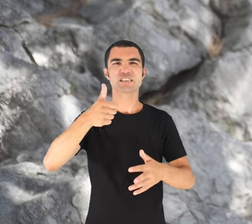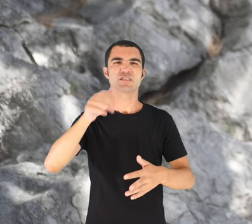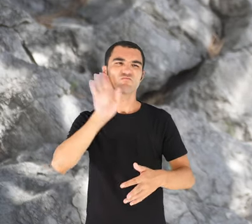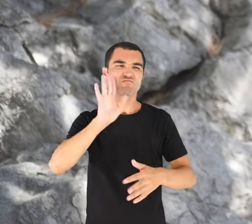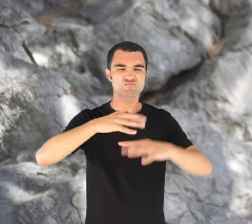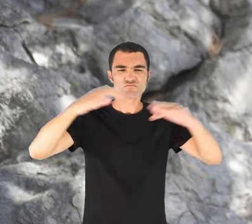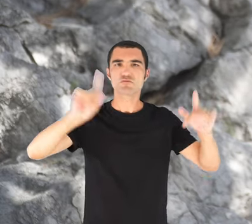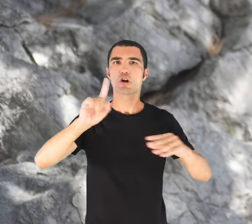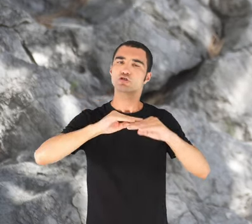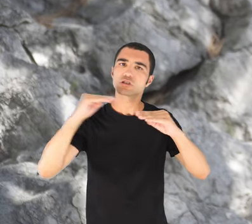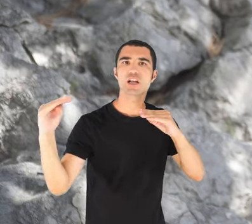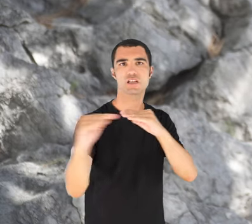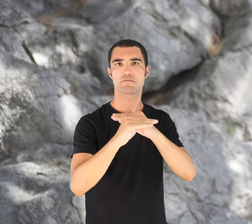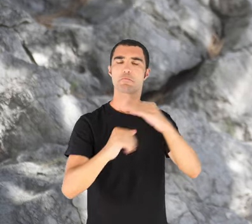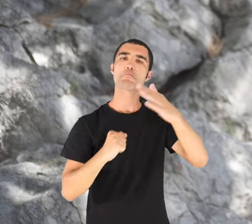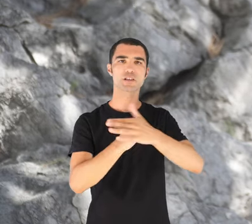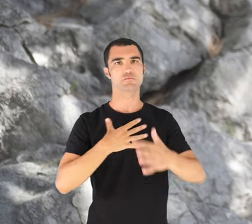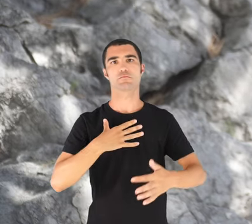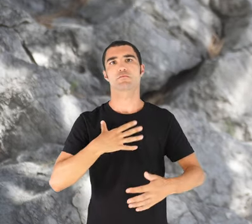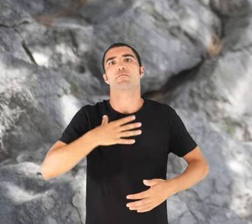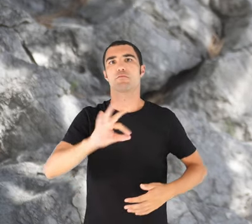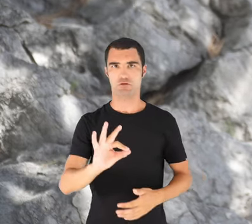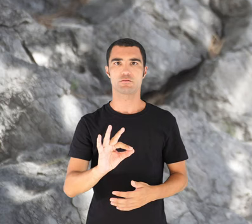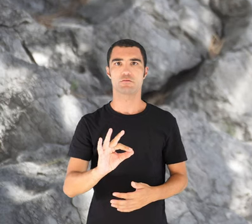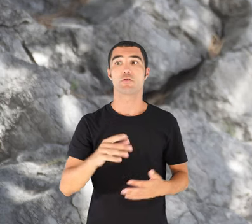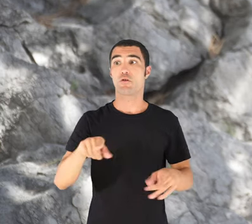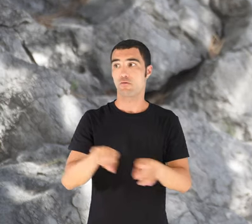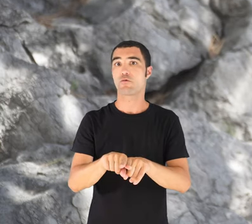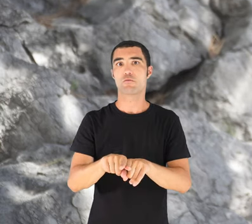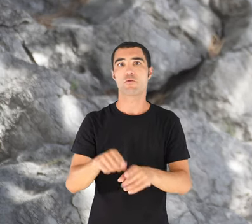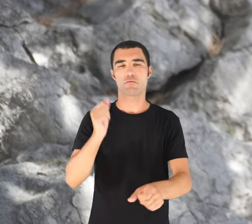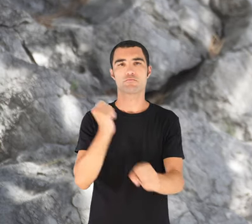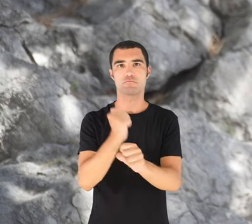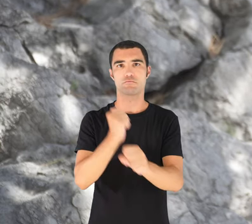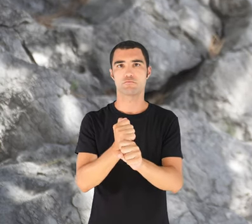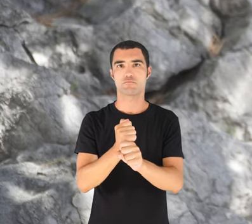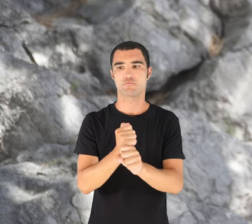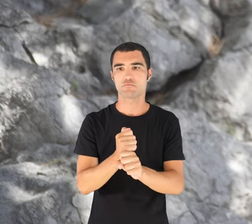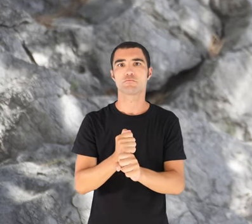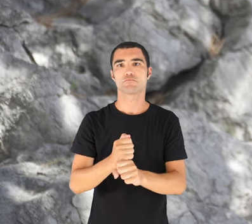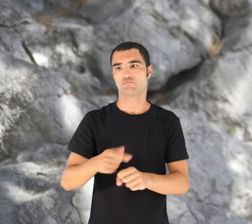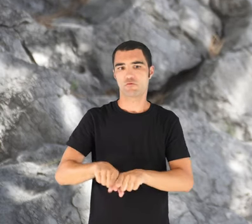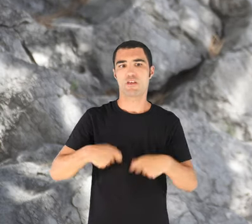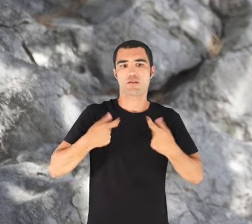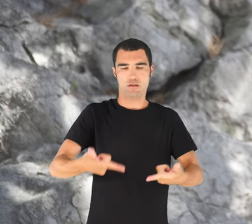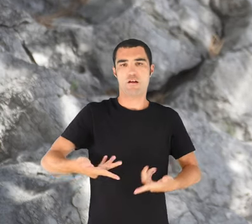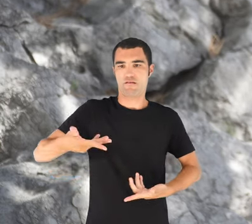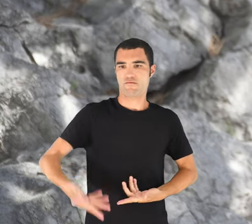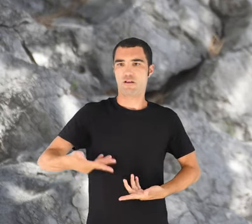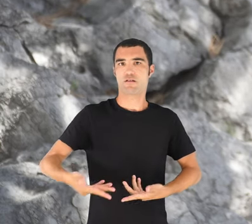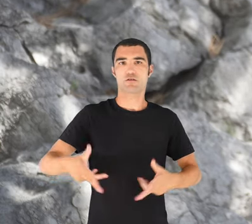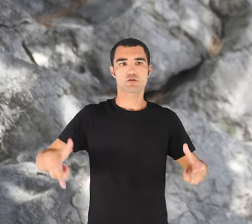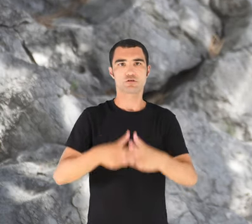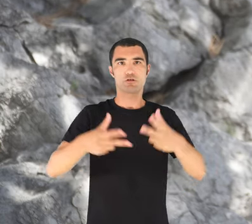el més sostenible possible. Hi ha feina a fer, una per el que he dit abans, que és tornar-nos a fer valer cap a